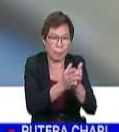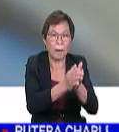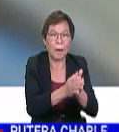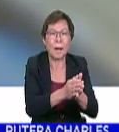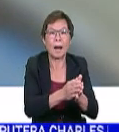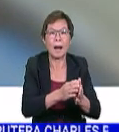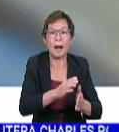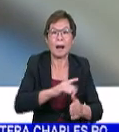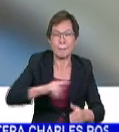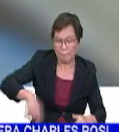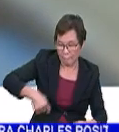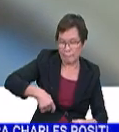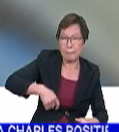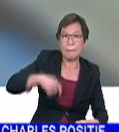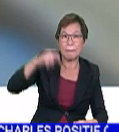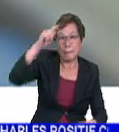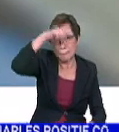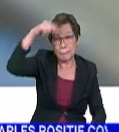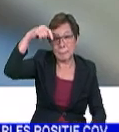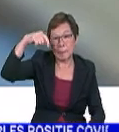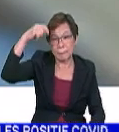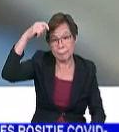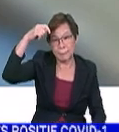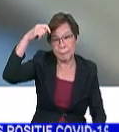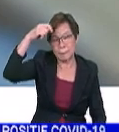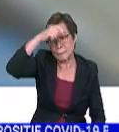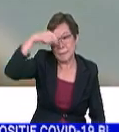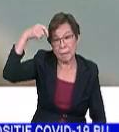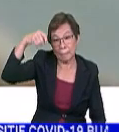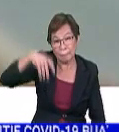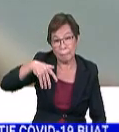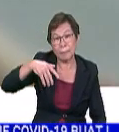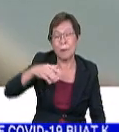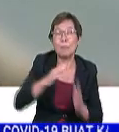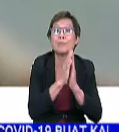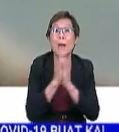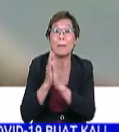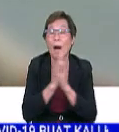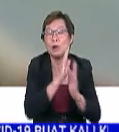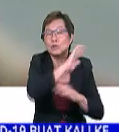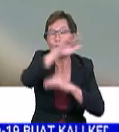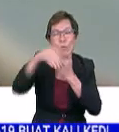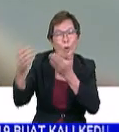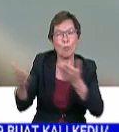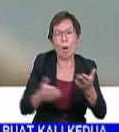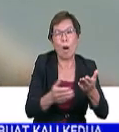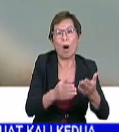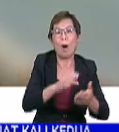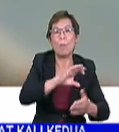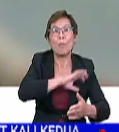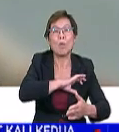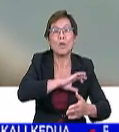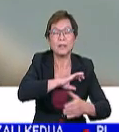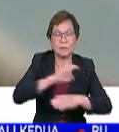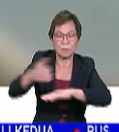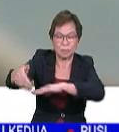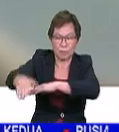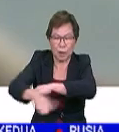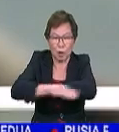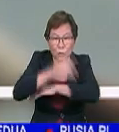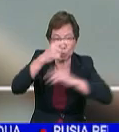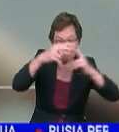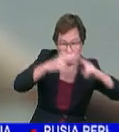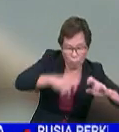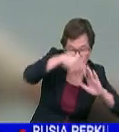lingkungan 25 hingga 51 tahun kesemuanya dibawa ke Jetty police Marine batu uban untuk saya setan